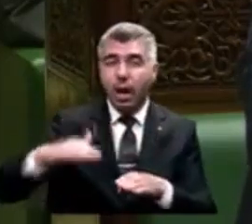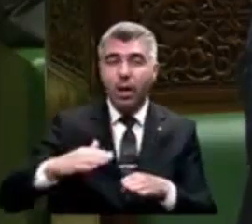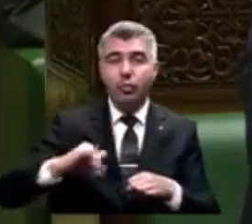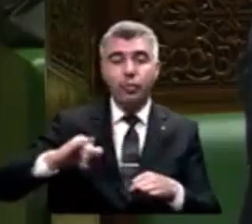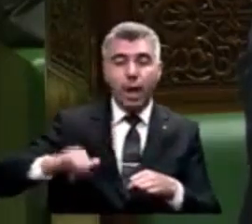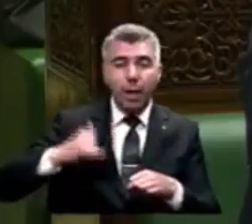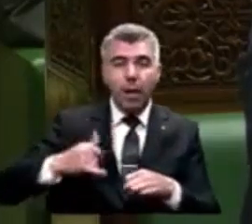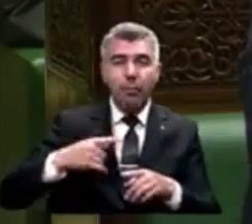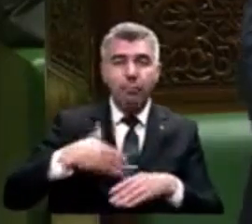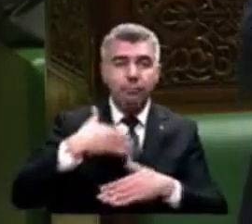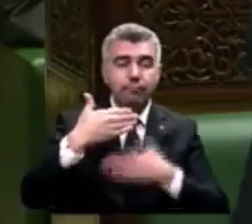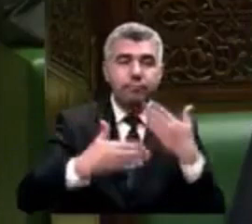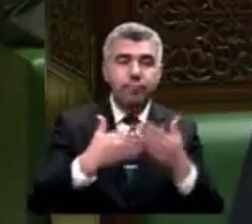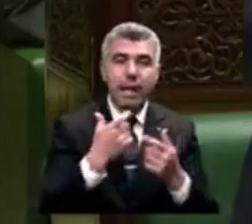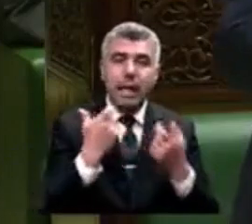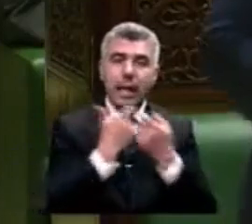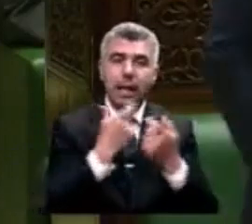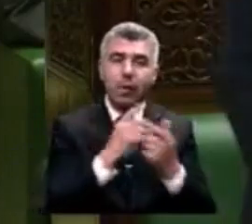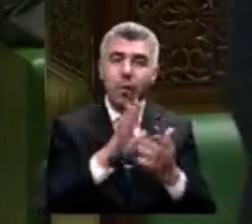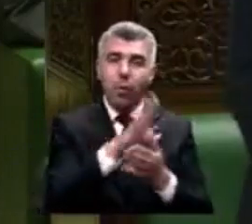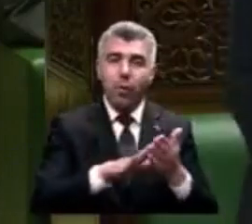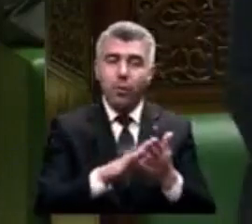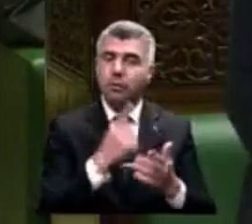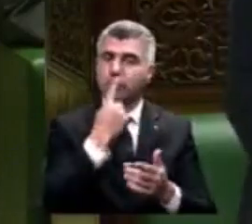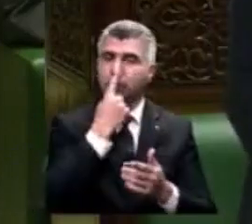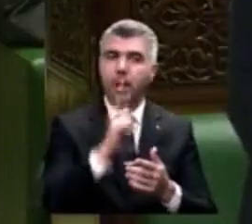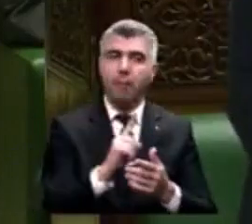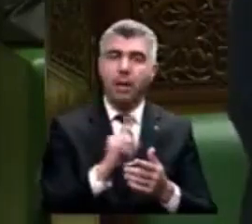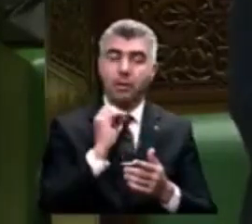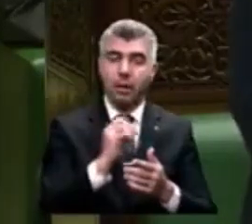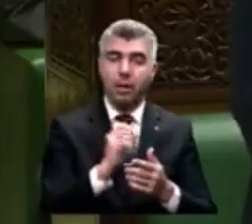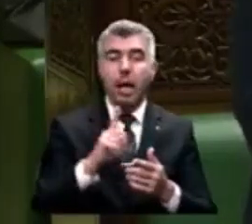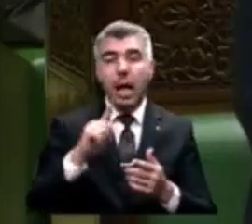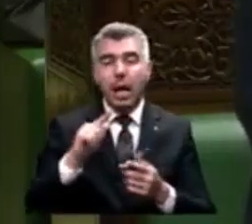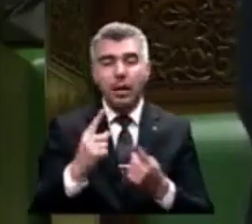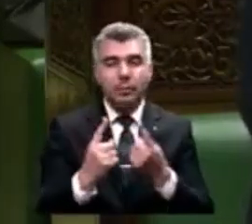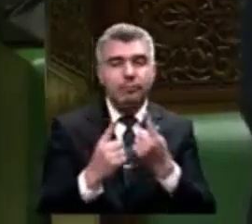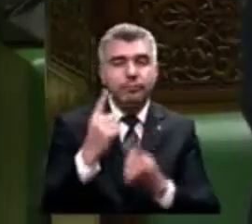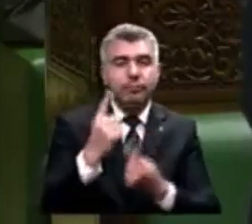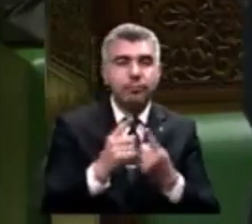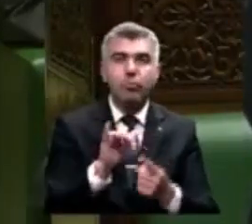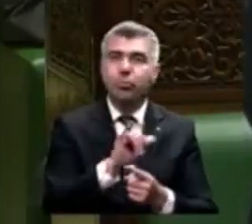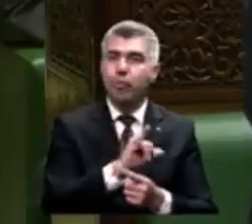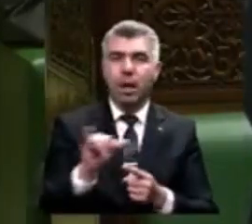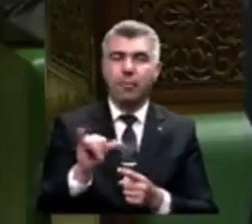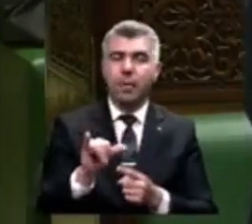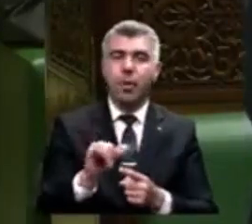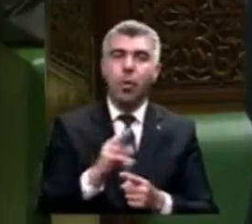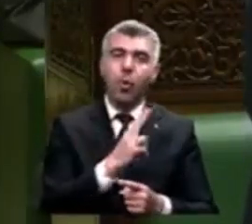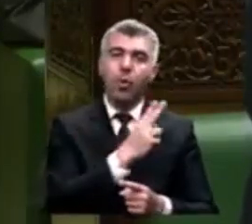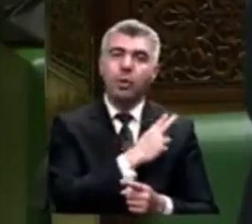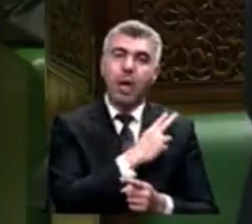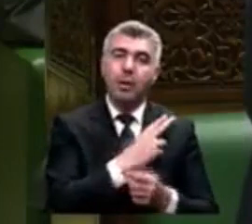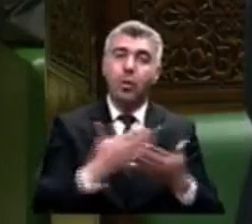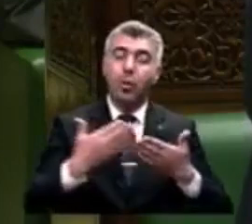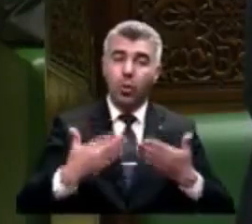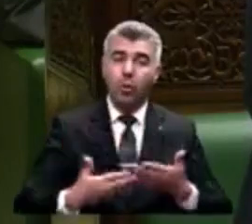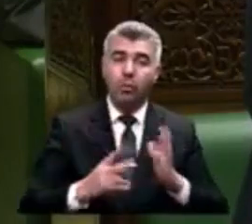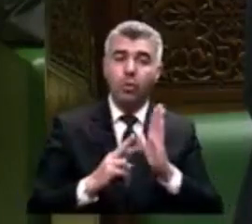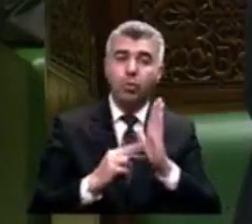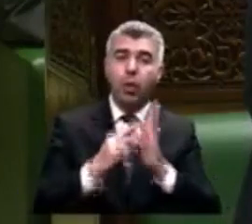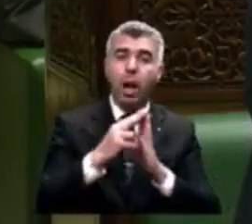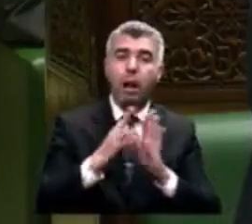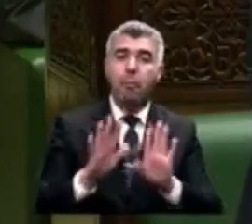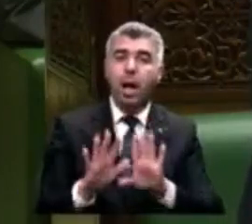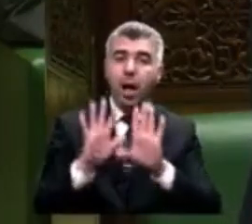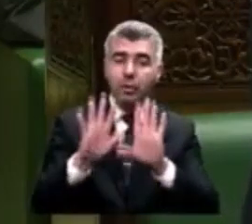عرضه لهذا الوضع الاجتماعي المأساوي. وبالتالي اعتقد على انه كاين حلقه مفقوده. ما يمكنش اليوم الاستاذ ديال السلم 10